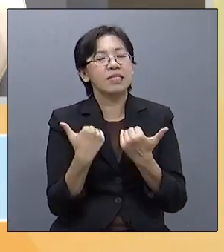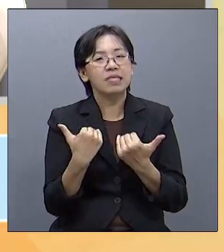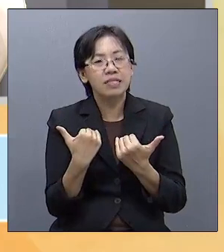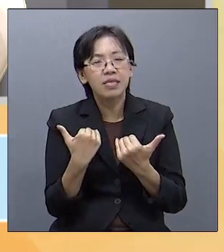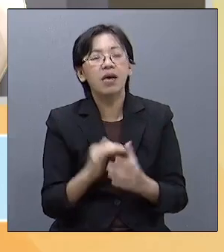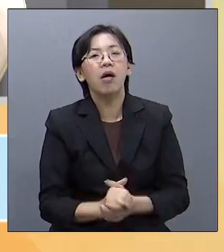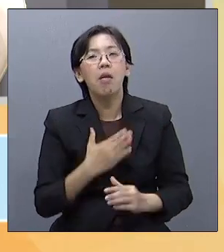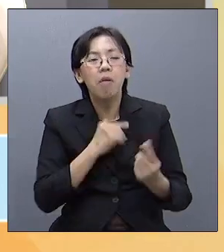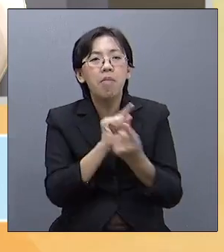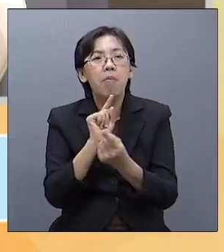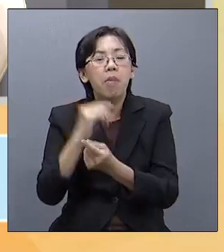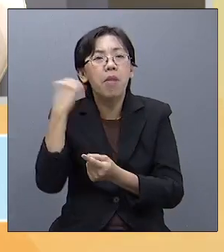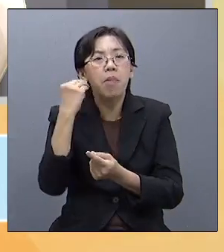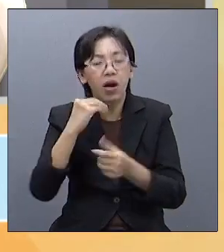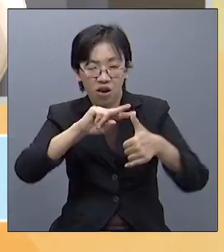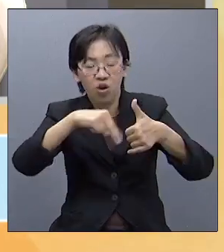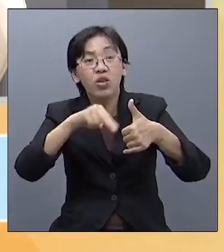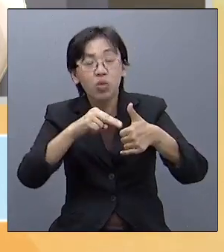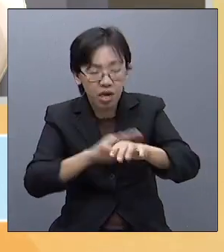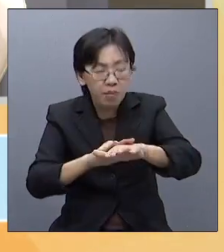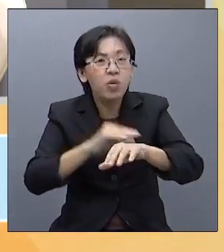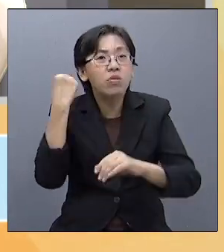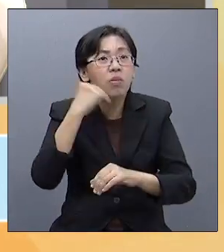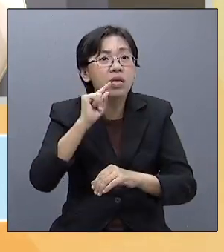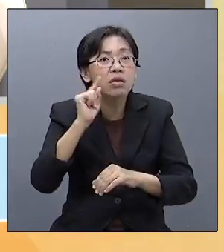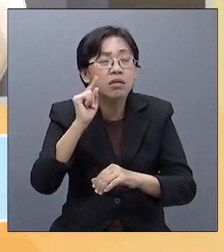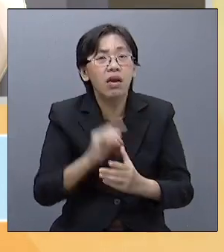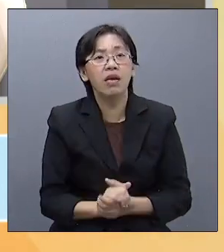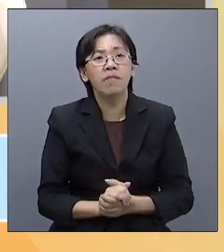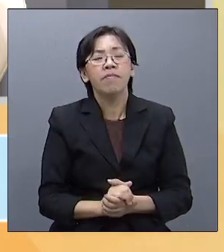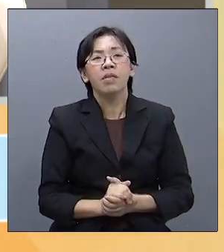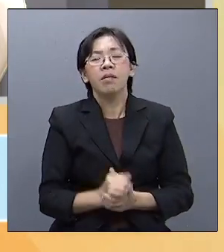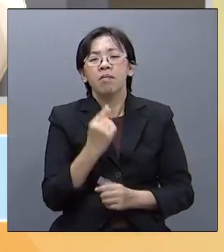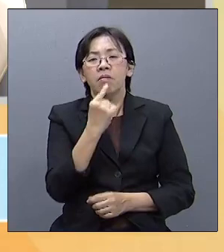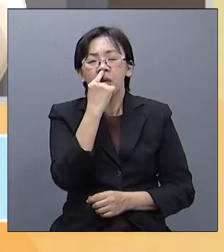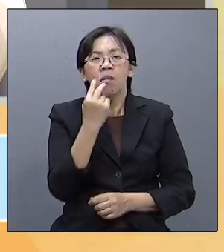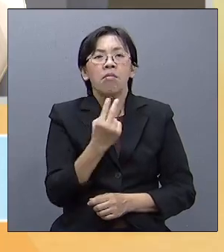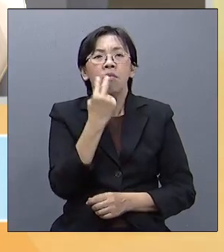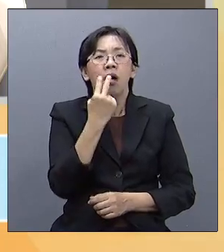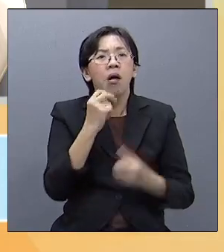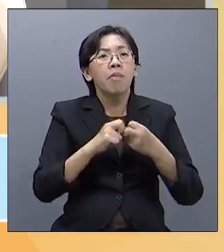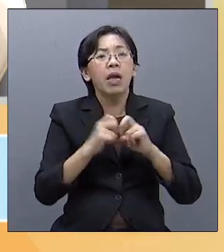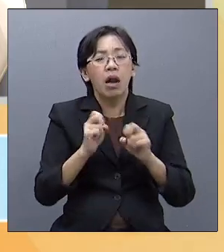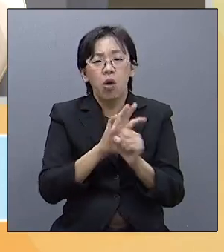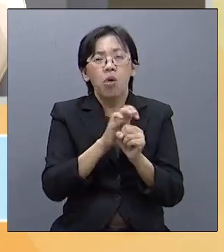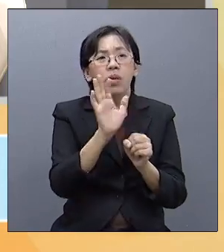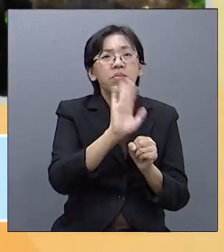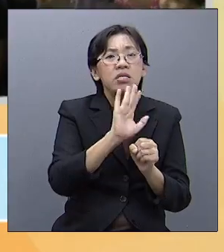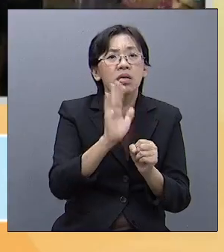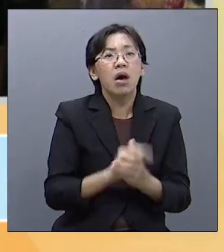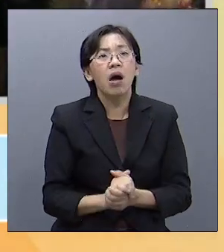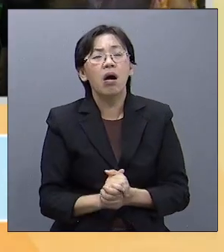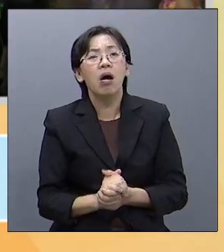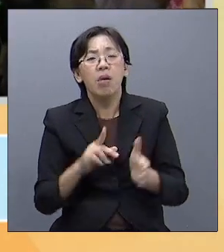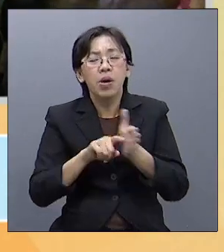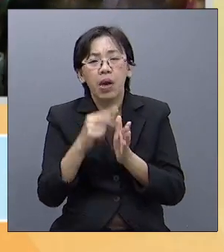ที่ผมเจอบ่อยเด็กที่ตรวจคนไข้อยู่นะครับทุกวันเลยก็คือเรื่องอาการทางเดินหายใจส่วนใหญ่ที่ผมเจอตอนนี้ไม่ใช่โควิดเลยฮะมีไวรัสไข้หวัด